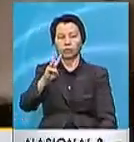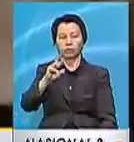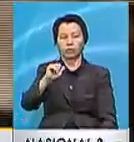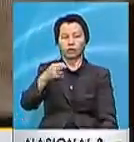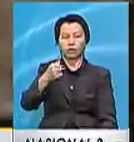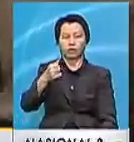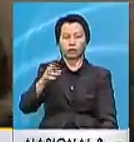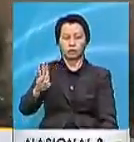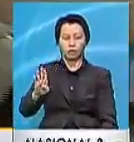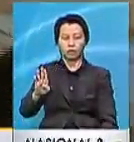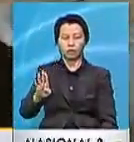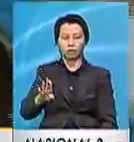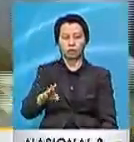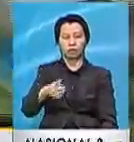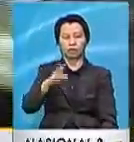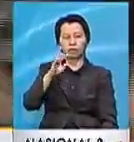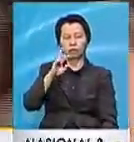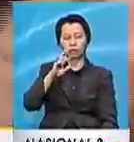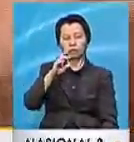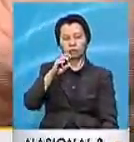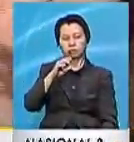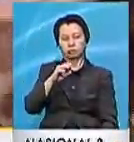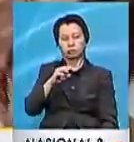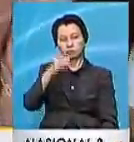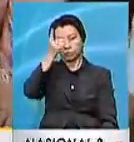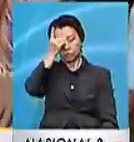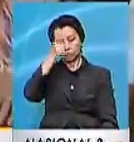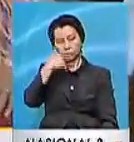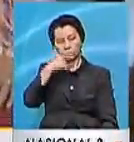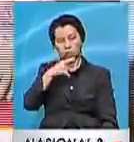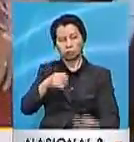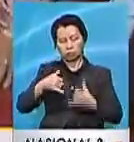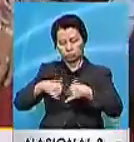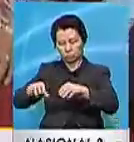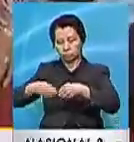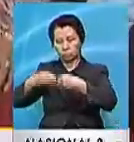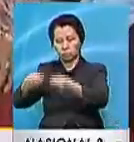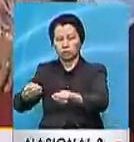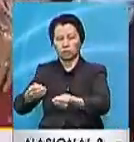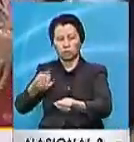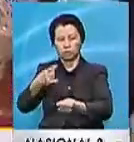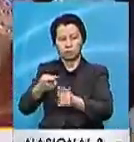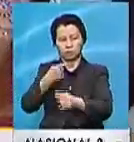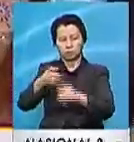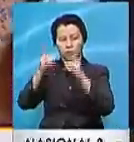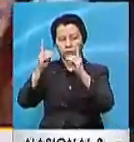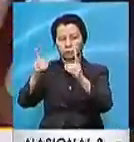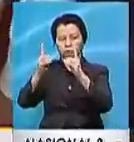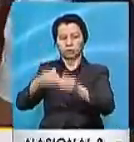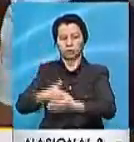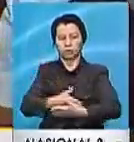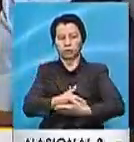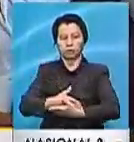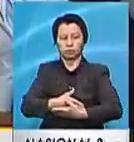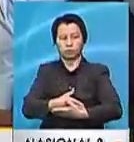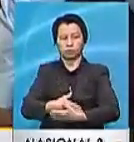Datuk Sri Rohani, sokongan berterusan akan diberikan kepada keluarga tersebut, terutamanya dari segi pendidikan anak-anaknya.